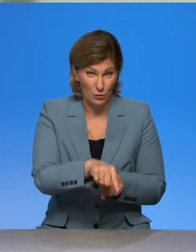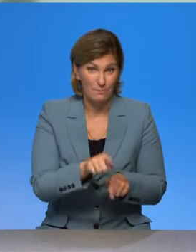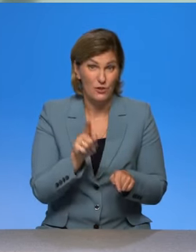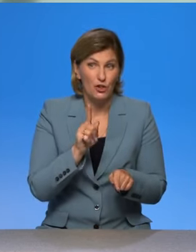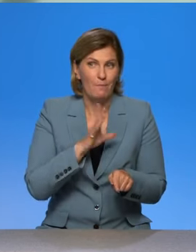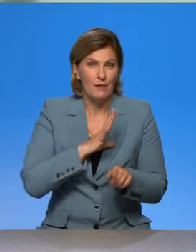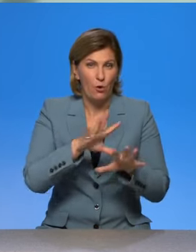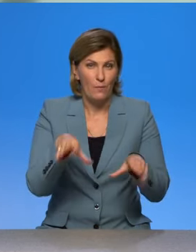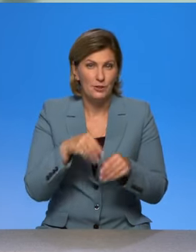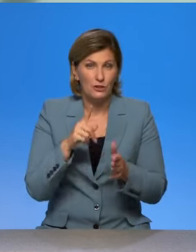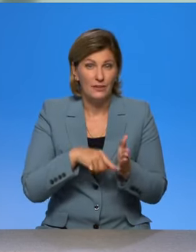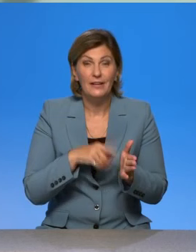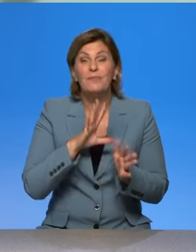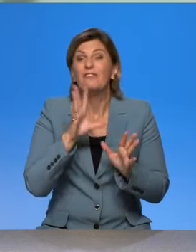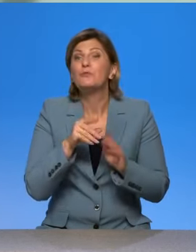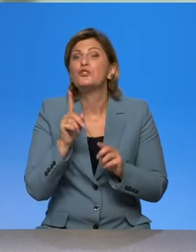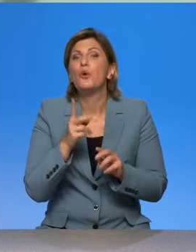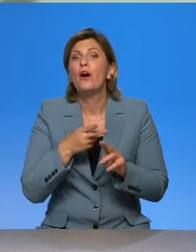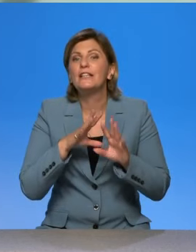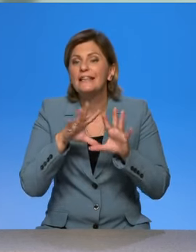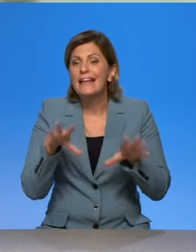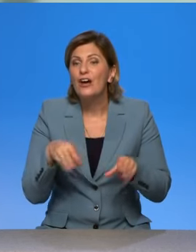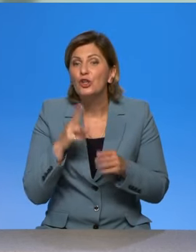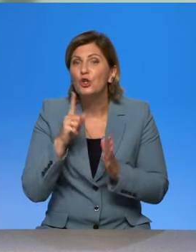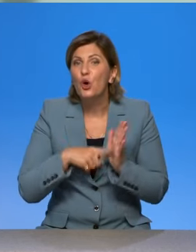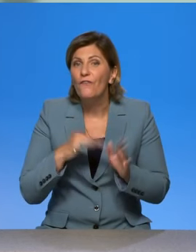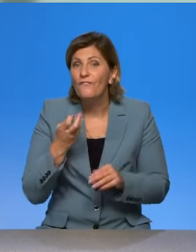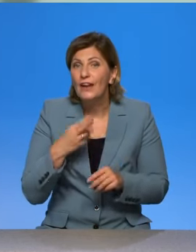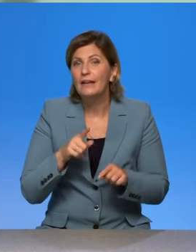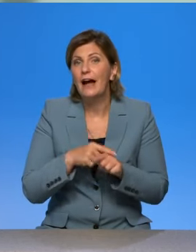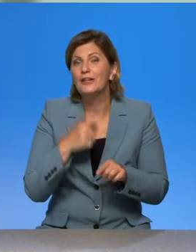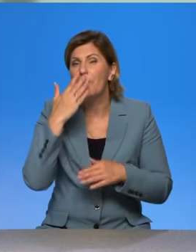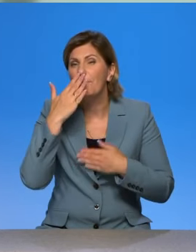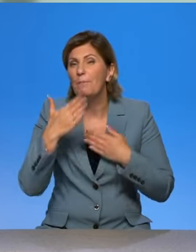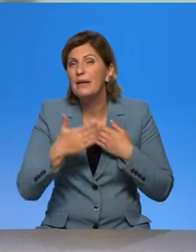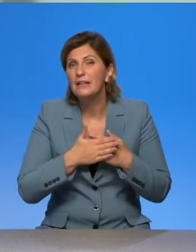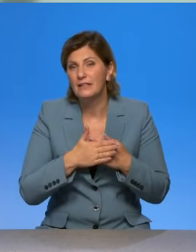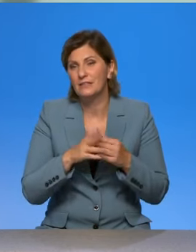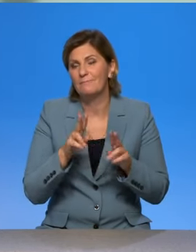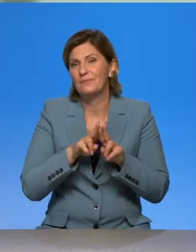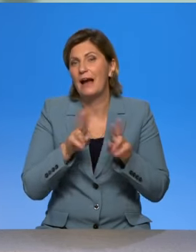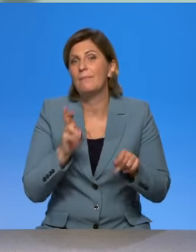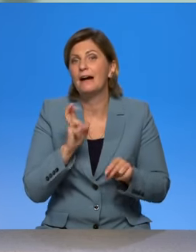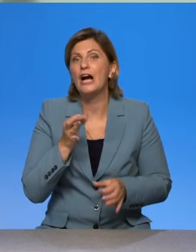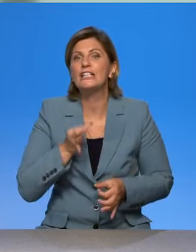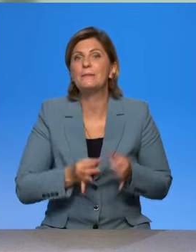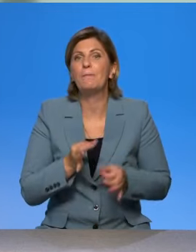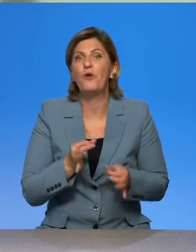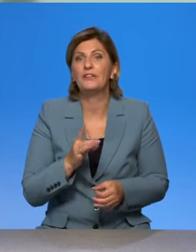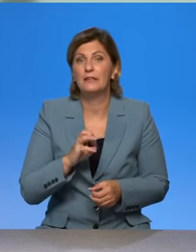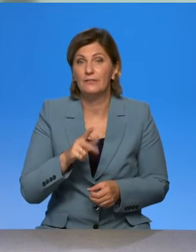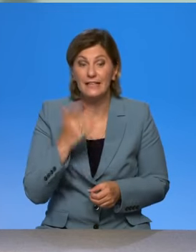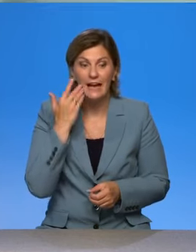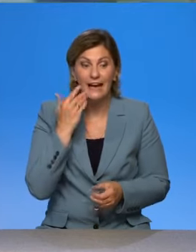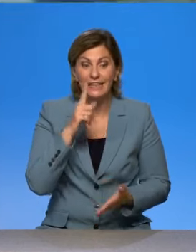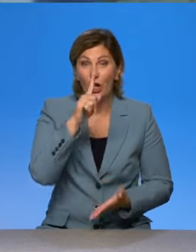доверия. Вообще, в принципе, доверие, оно очень близко сопоставимо с пониманием справедливости. Потому что, да, вот именно когда доверие,